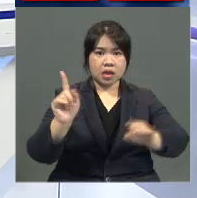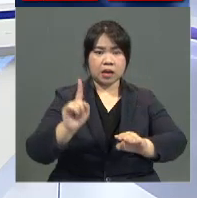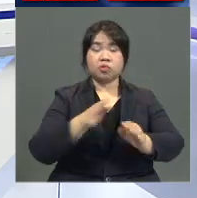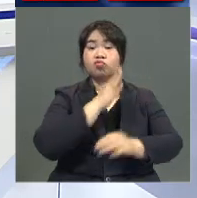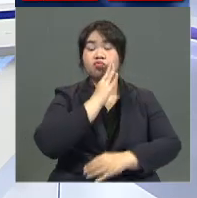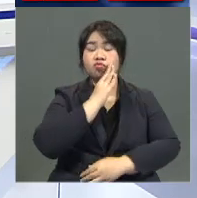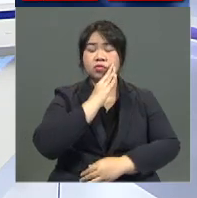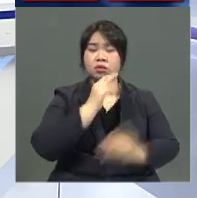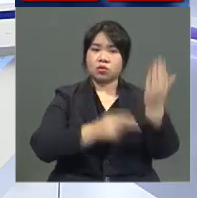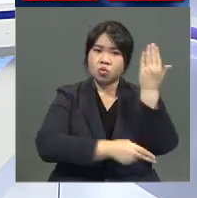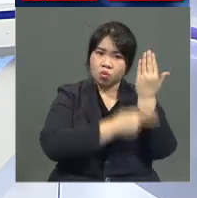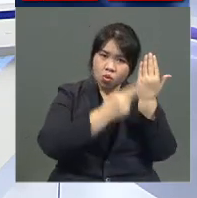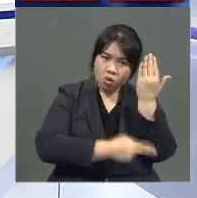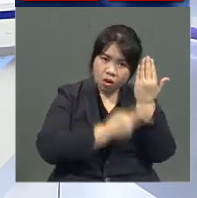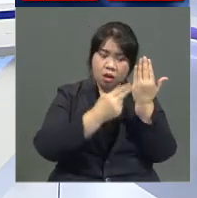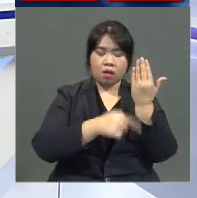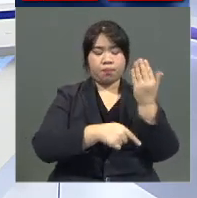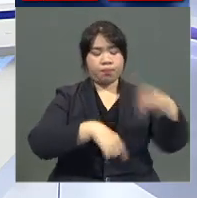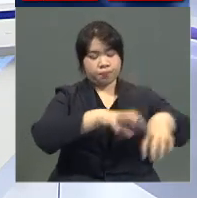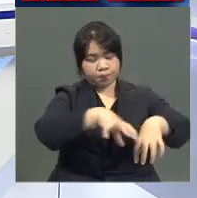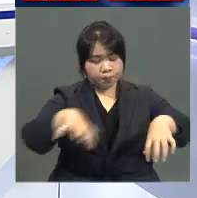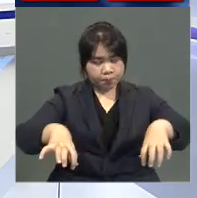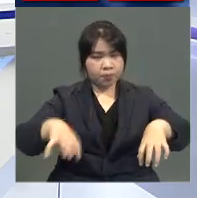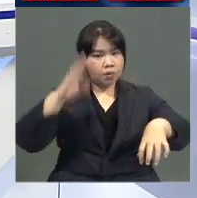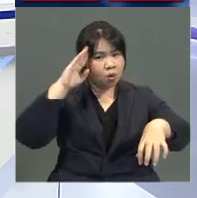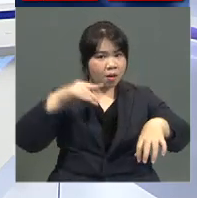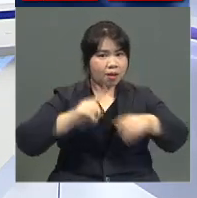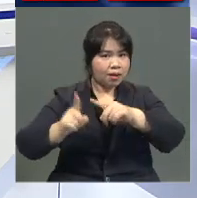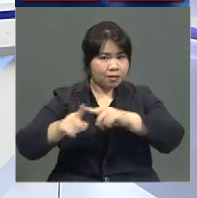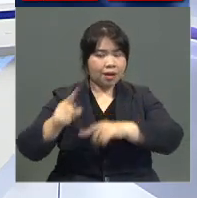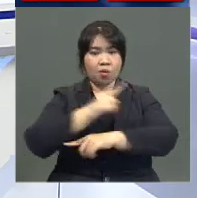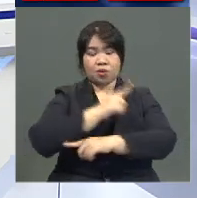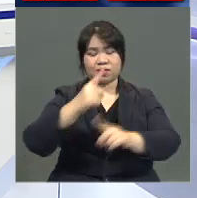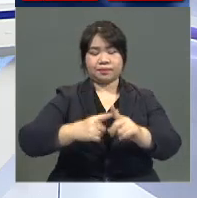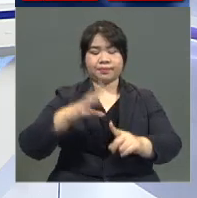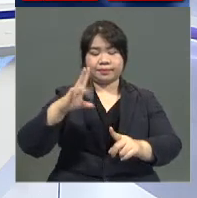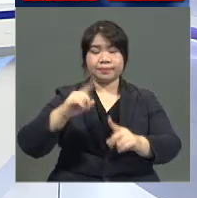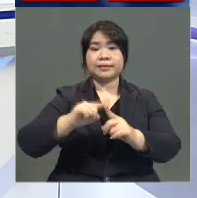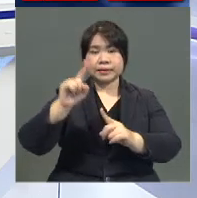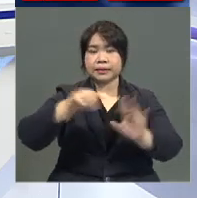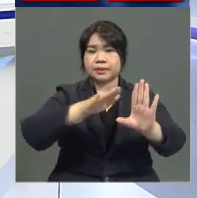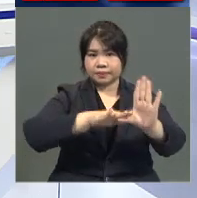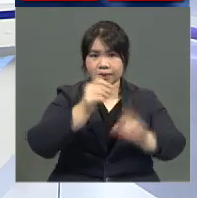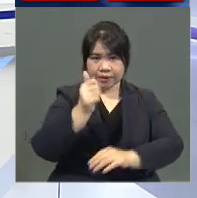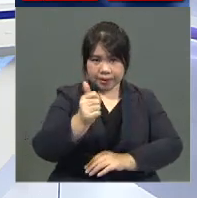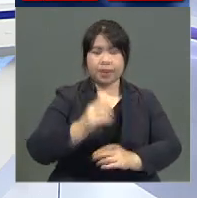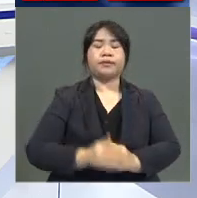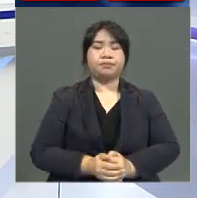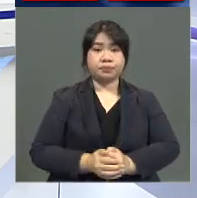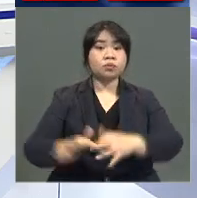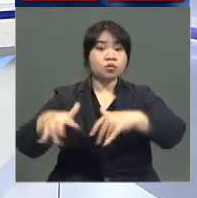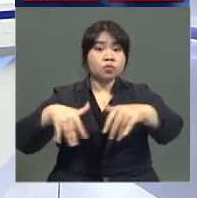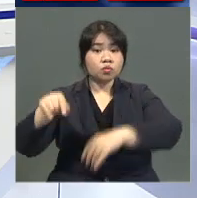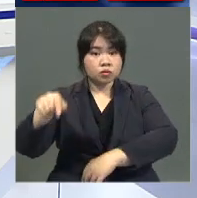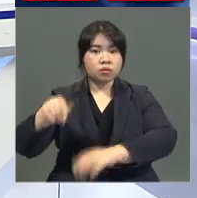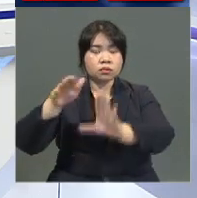ผู้ประกอบการที่เกี่ยวข้องกับการท่องเที่ยวโรงแรมต่างๆเนี่ยลงทะเบียนได้ตั้งแต่วันที่1กรกฎาคมนี้แต่ว่าในส่วนของประชาชนเขาจะมี